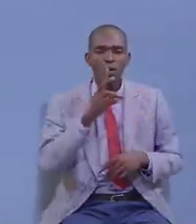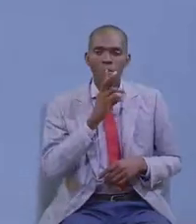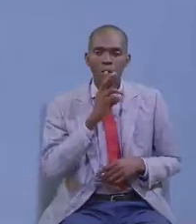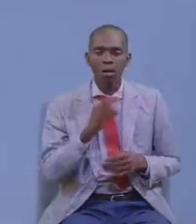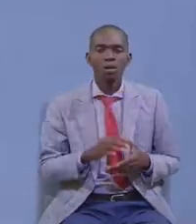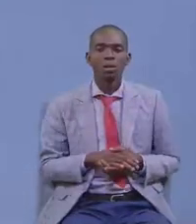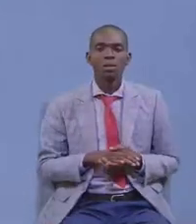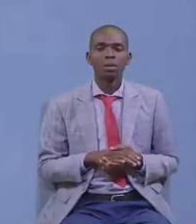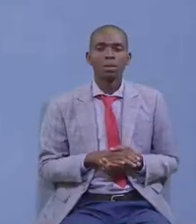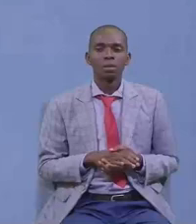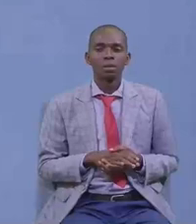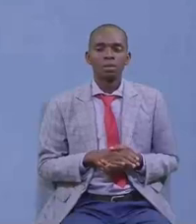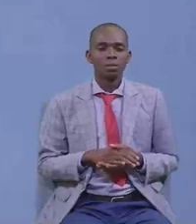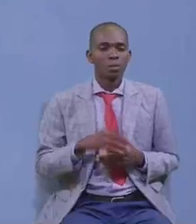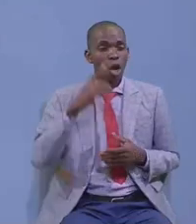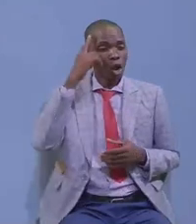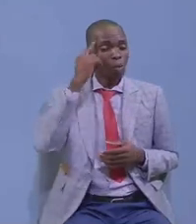Moïse est fâché.